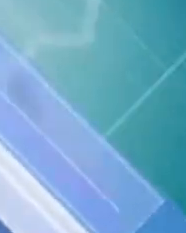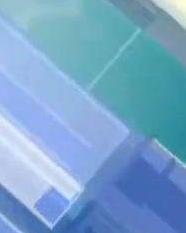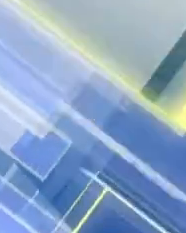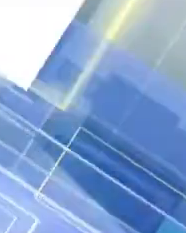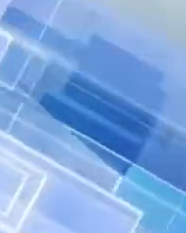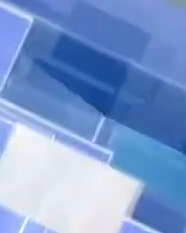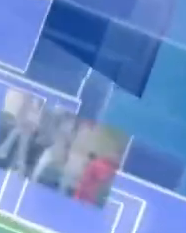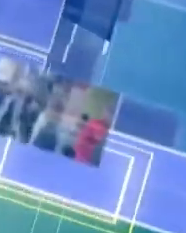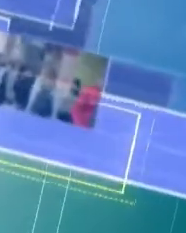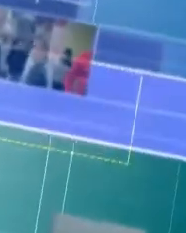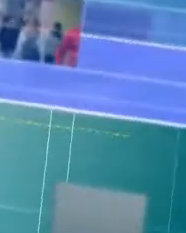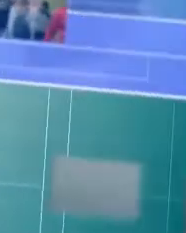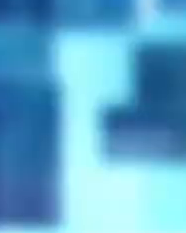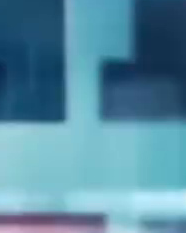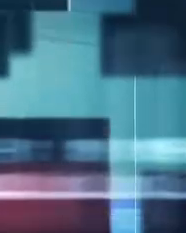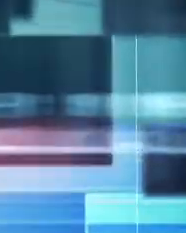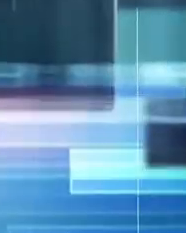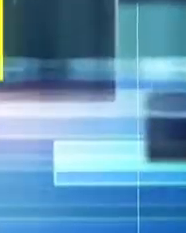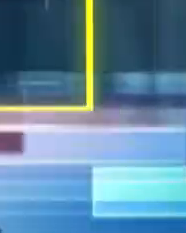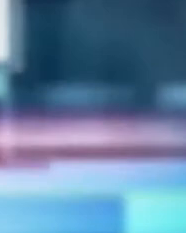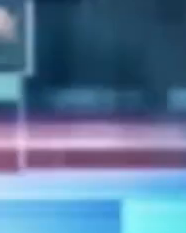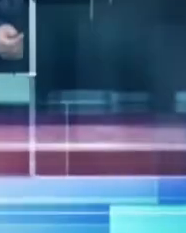МУЗЫКАЛЬНАЯ ЗАСТАВКА